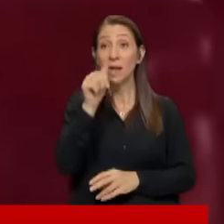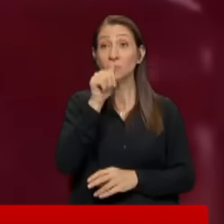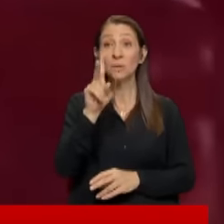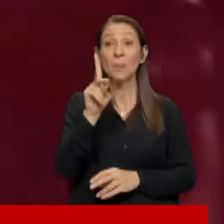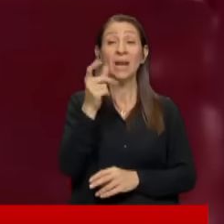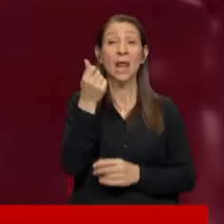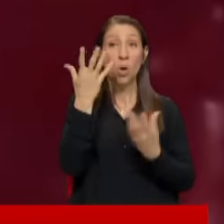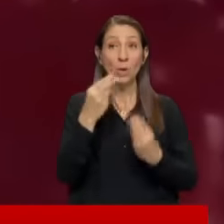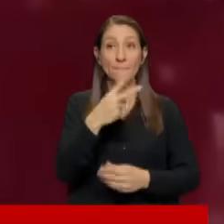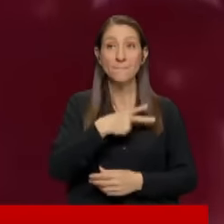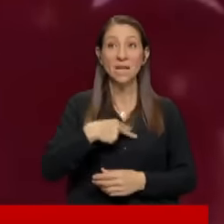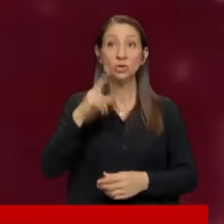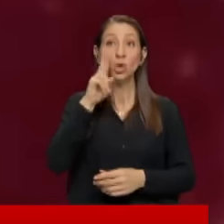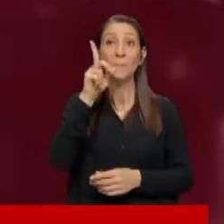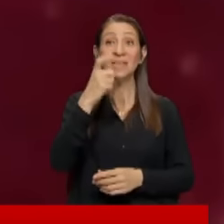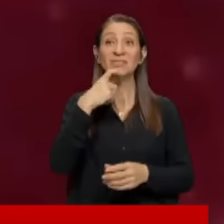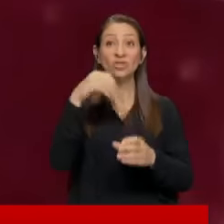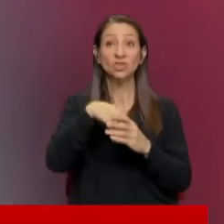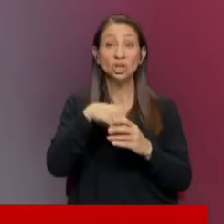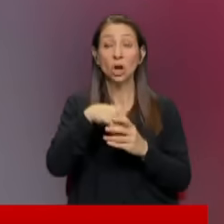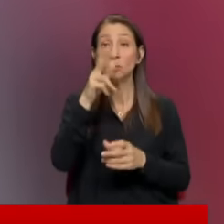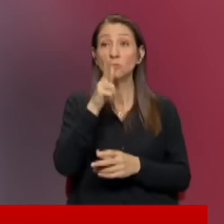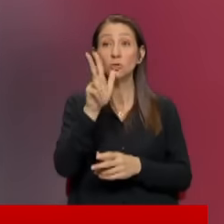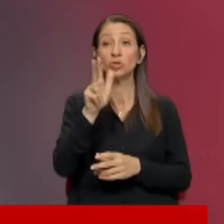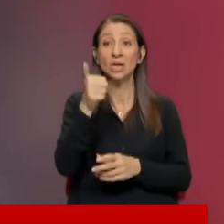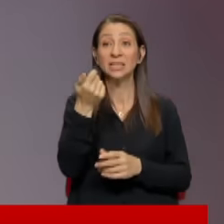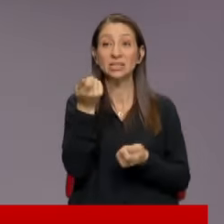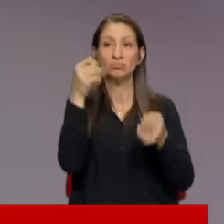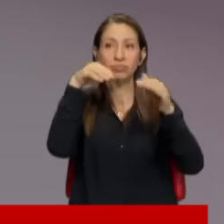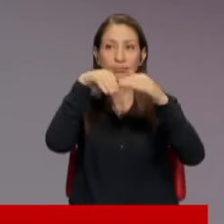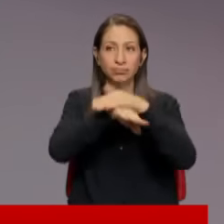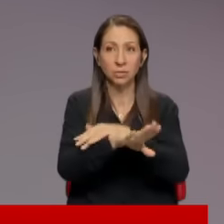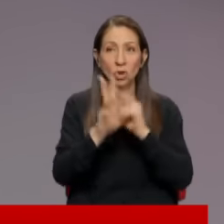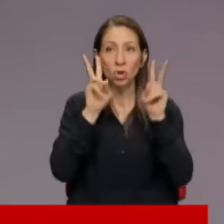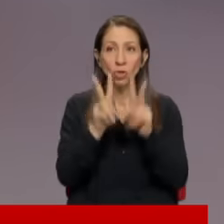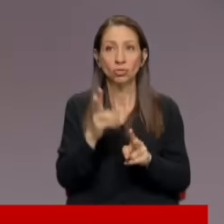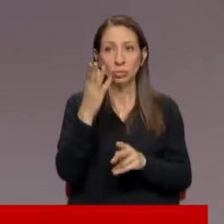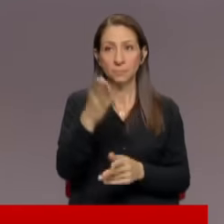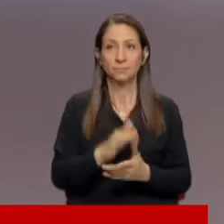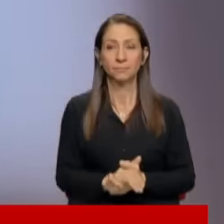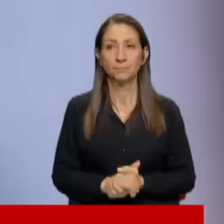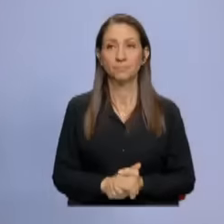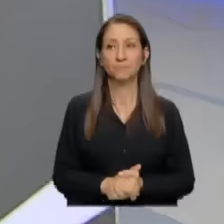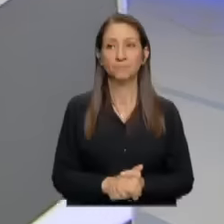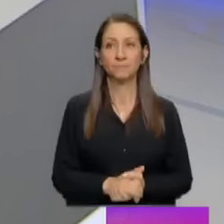olduğu, belediyeye son bir yıl içinde 336 kişinin işe alındığı görüldü.